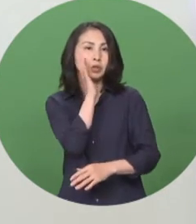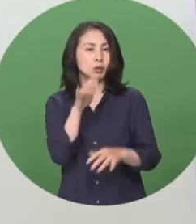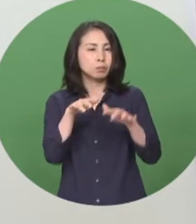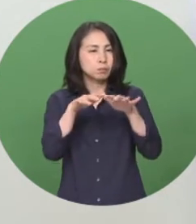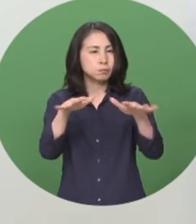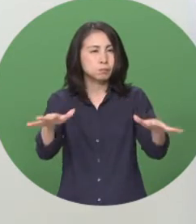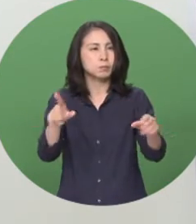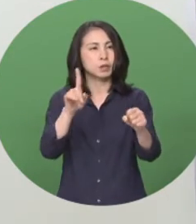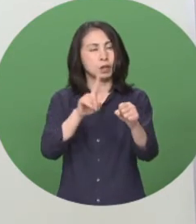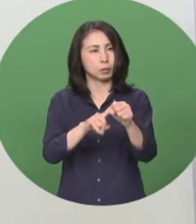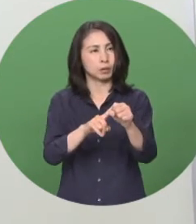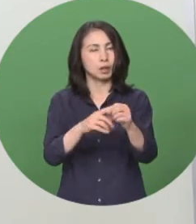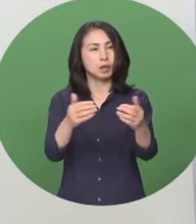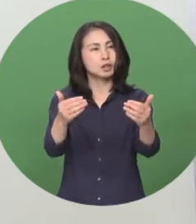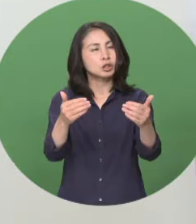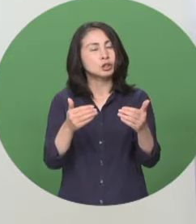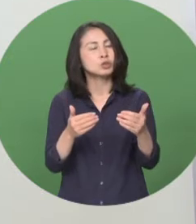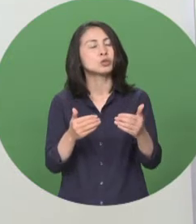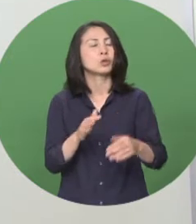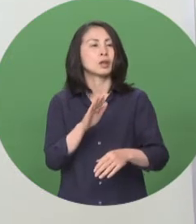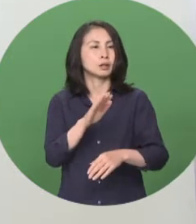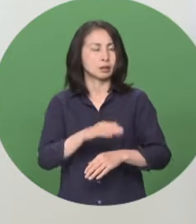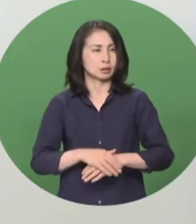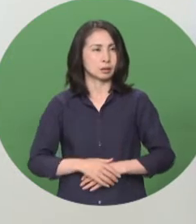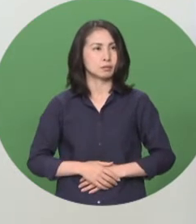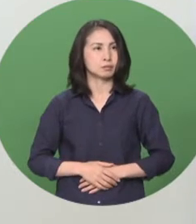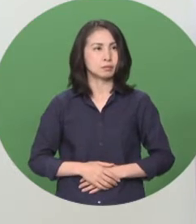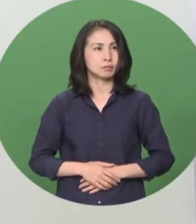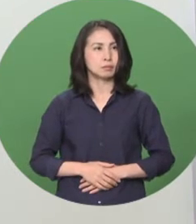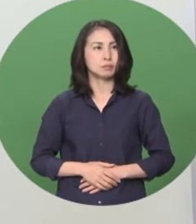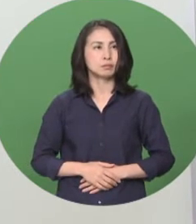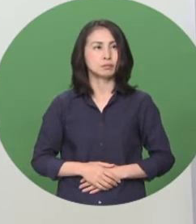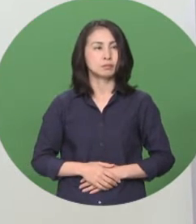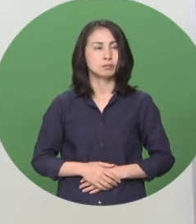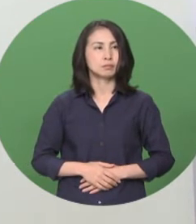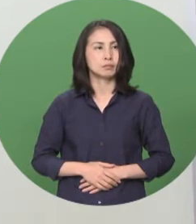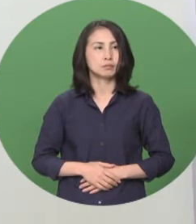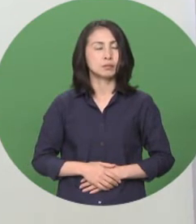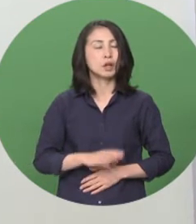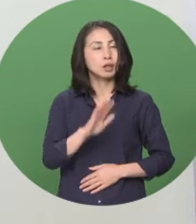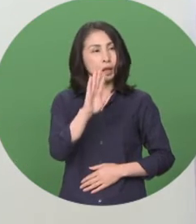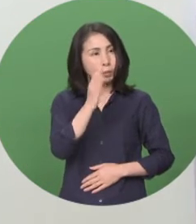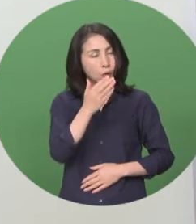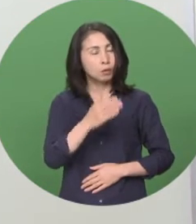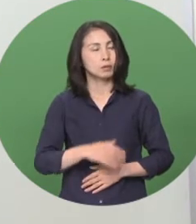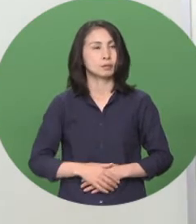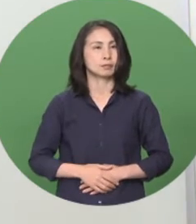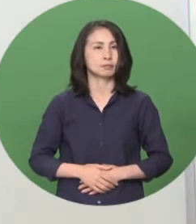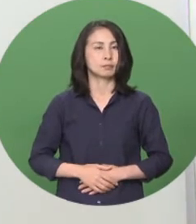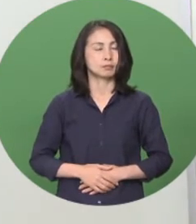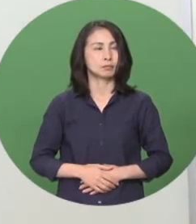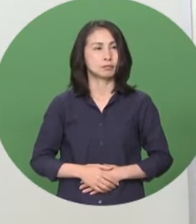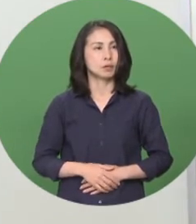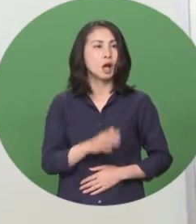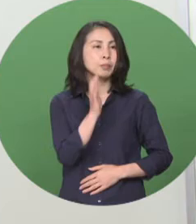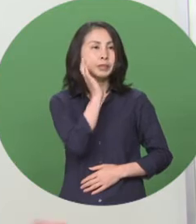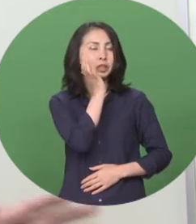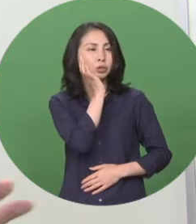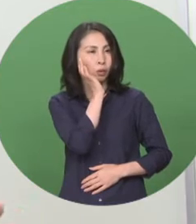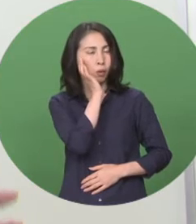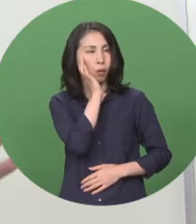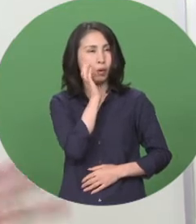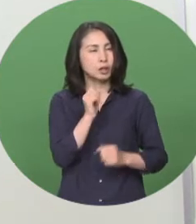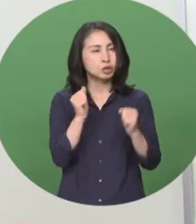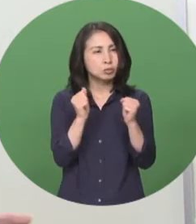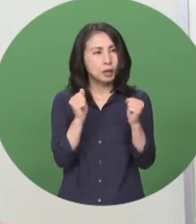送るために、まあ、必要な、ものとなっております。 はい、 ただあの、水を